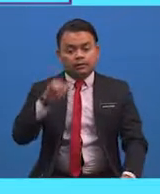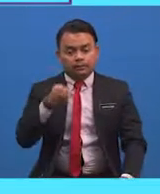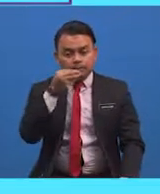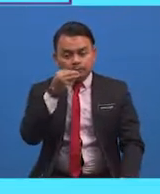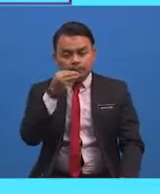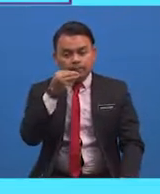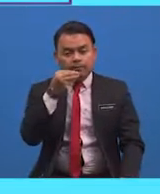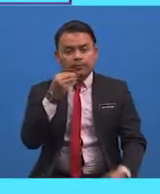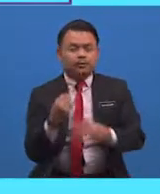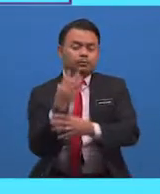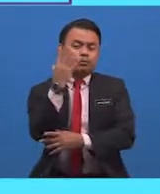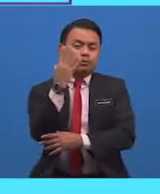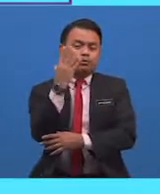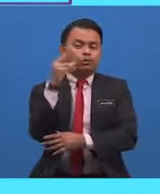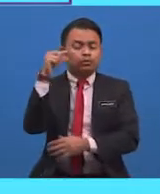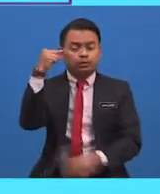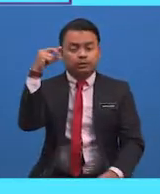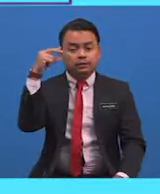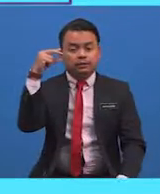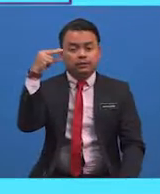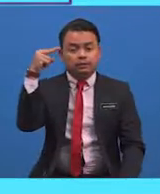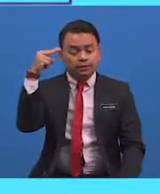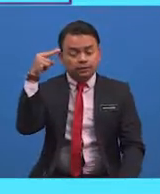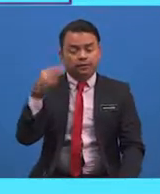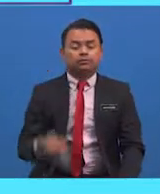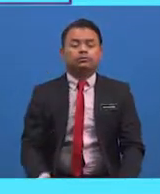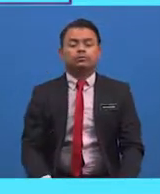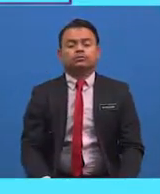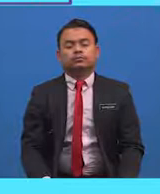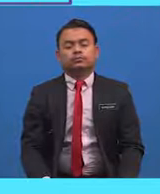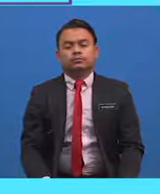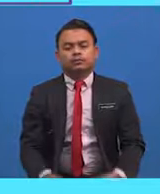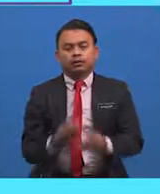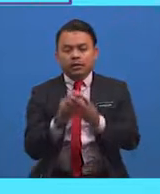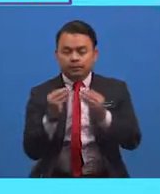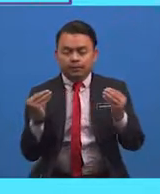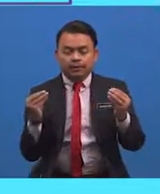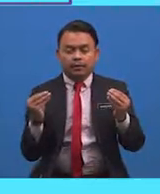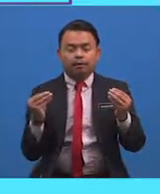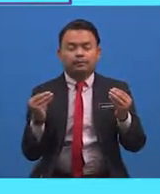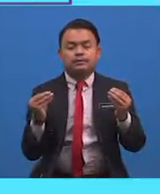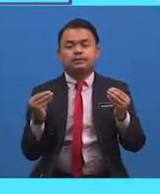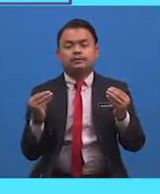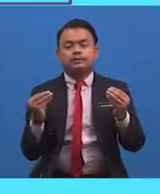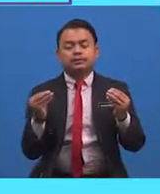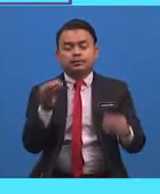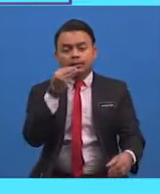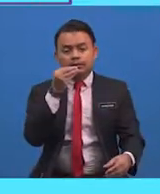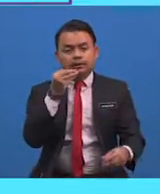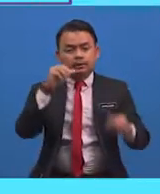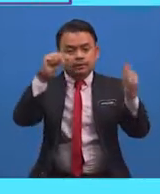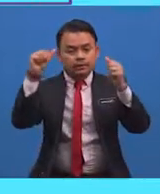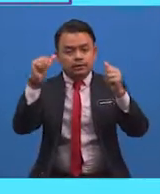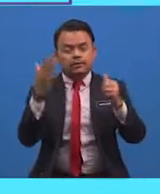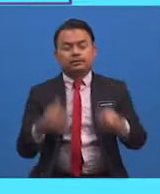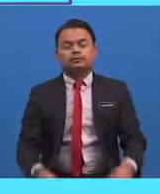tumbuh-tumbuhan hijau yang menjalankan proses fotosintesis serta menghasilkan banyak gas metana melalui pembuangan